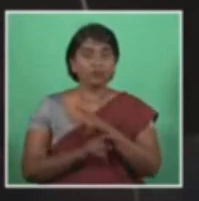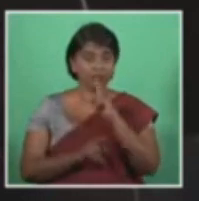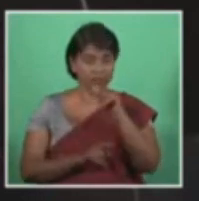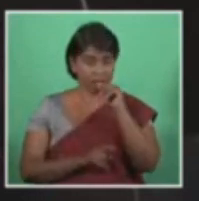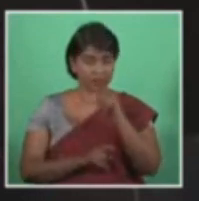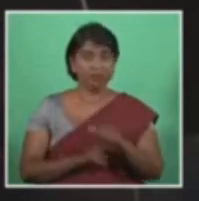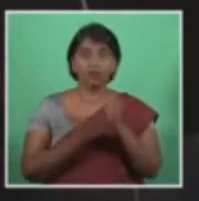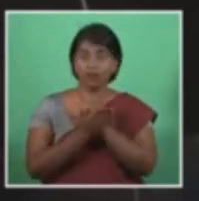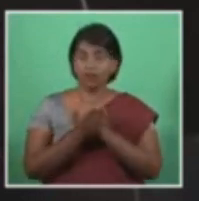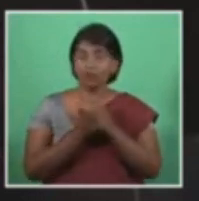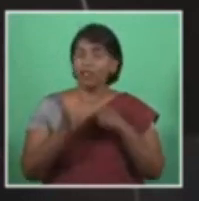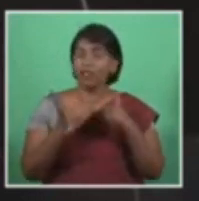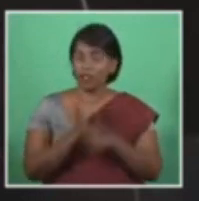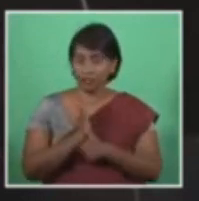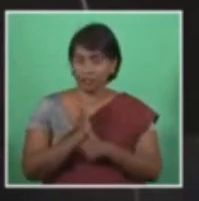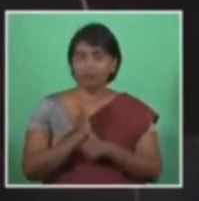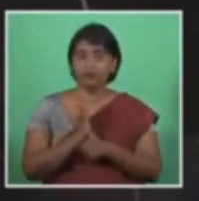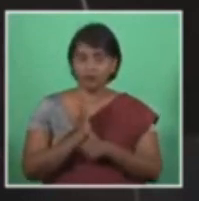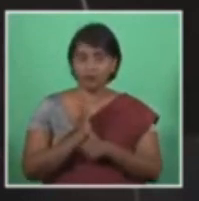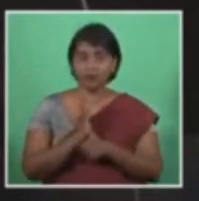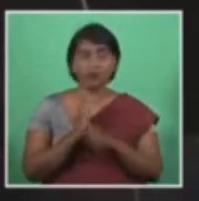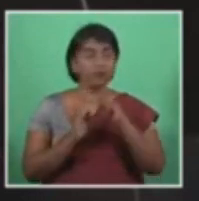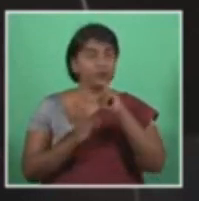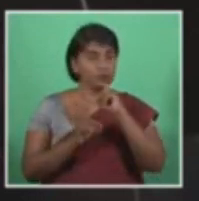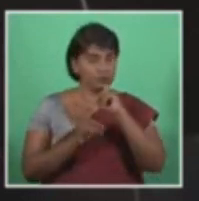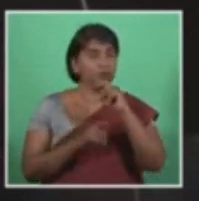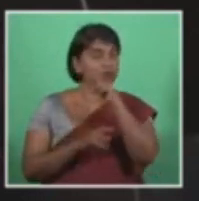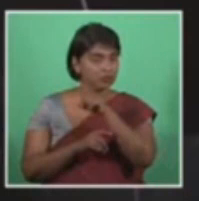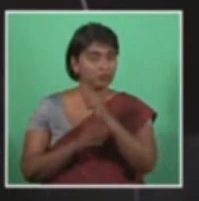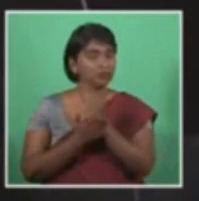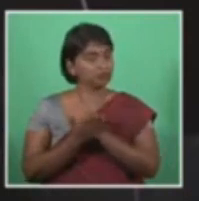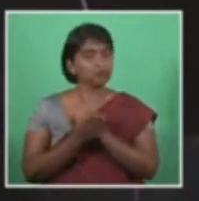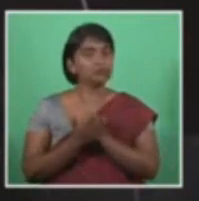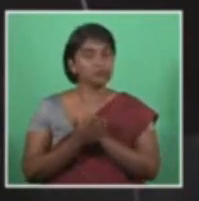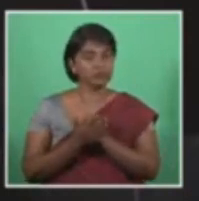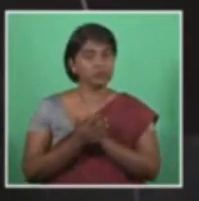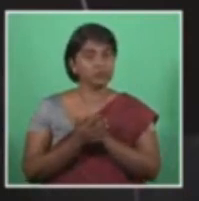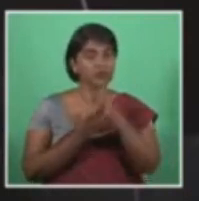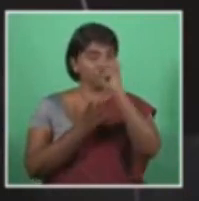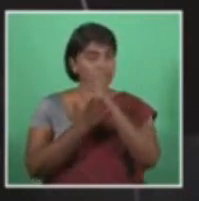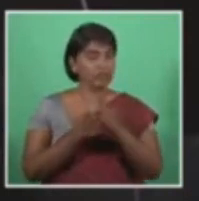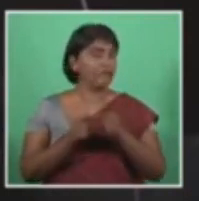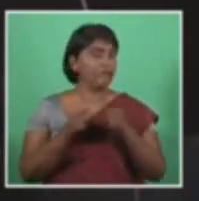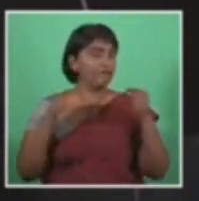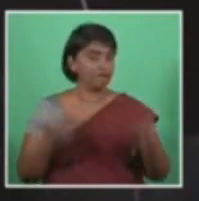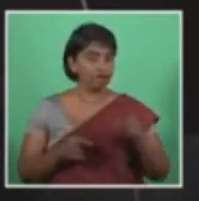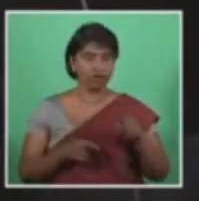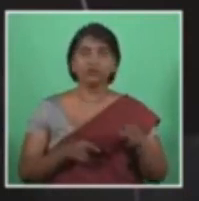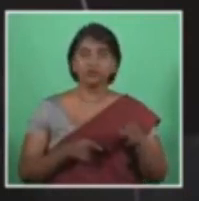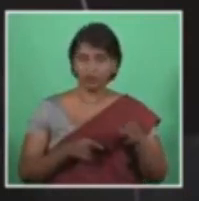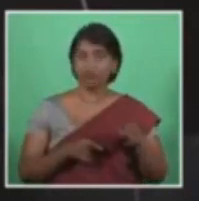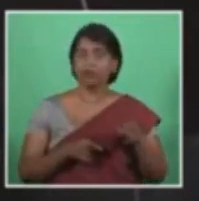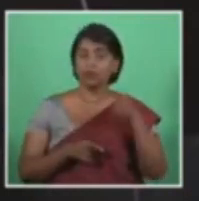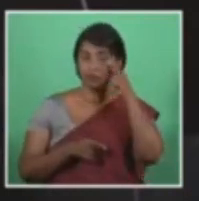මුළු පනතම සුප්‍රීම් උසාවිය විසින් මේක ව්‍යවස්ථා විරෝධී කියලා